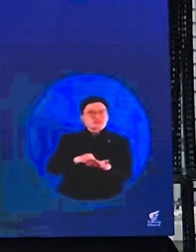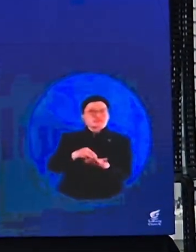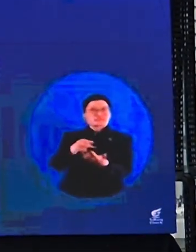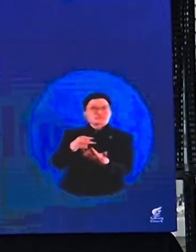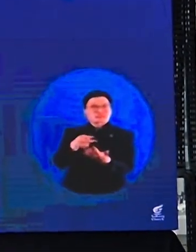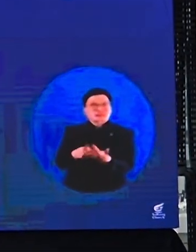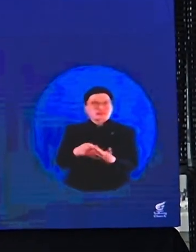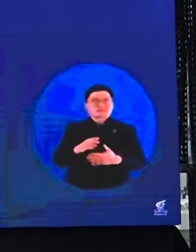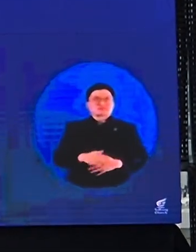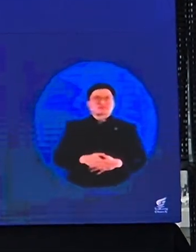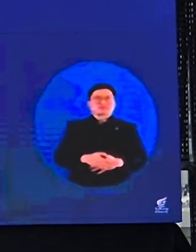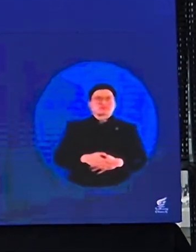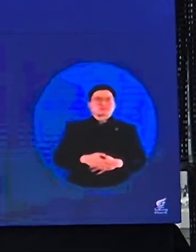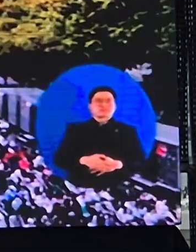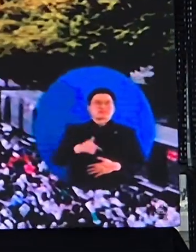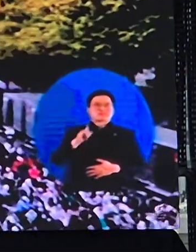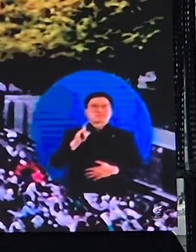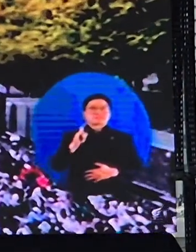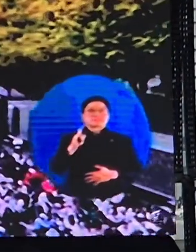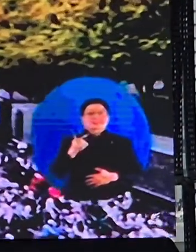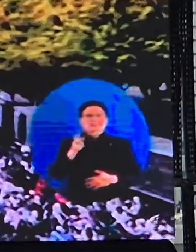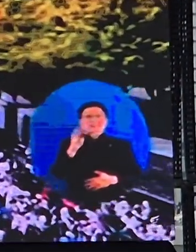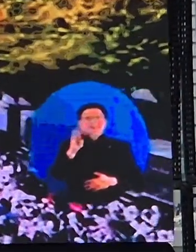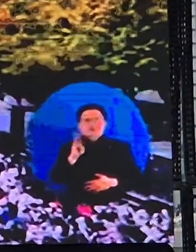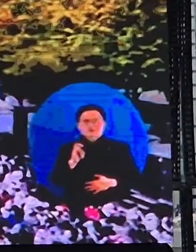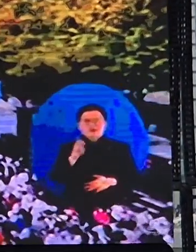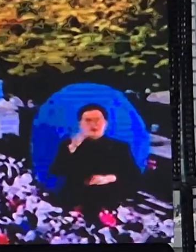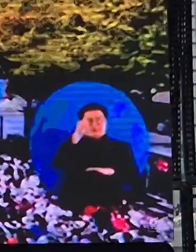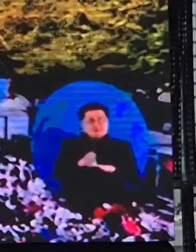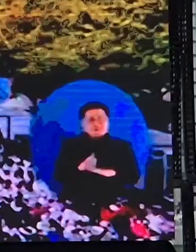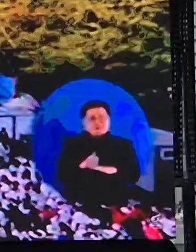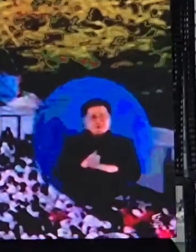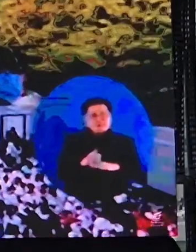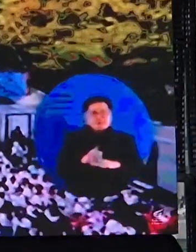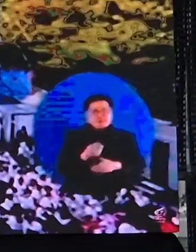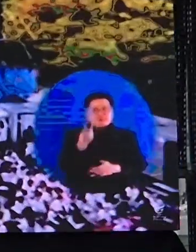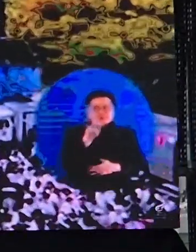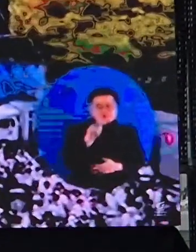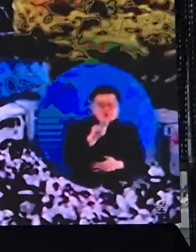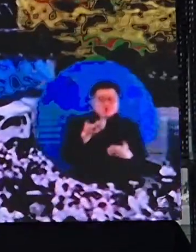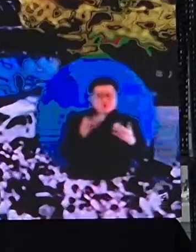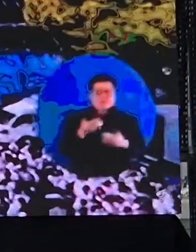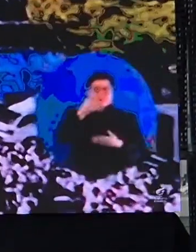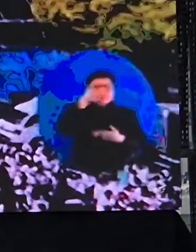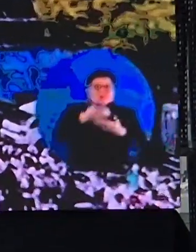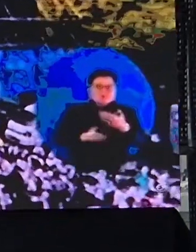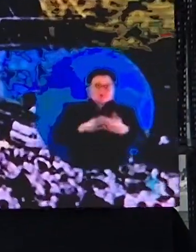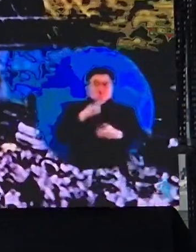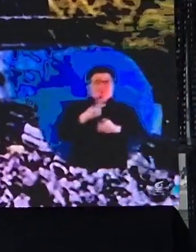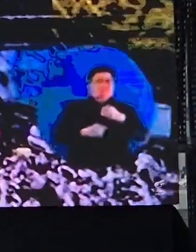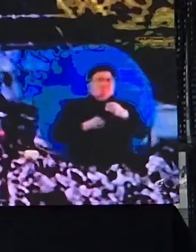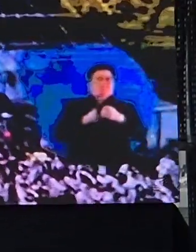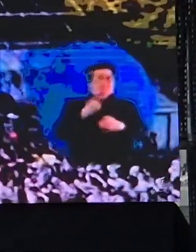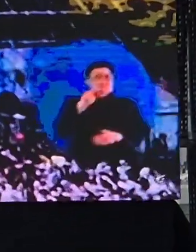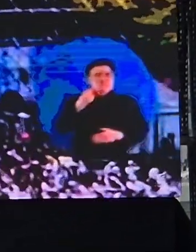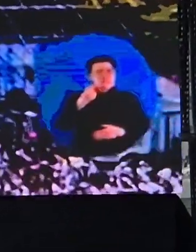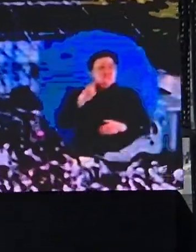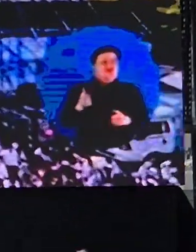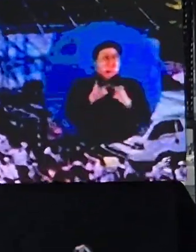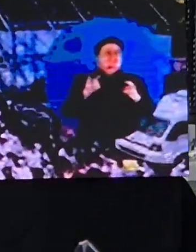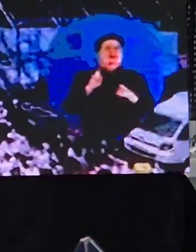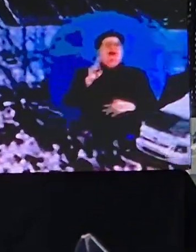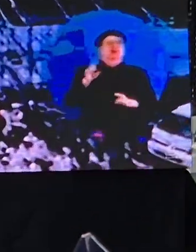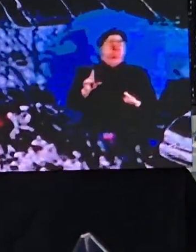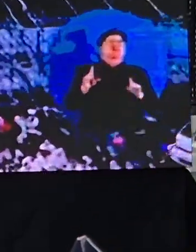쓰러졌습니다. 간암 말기 진단을 받았어요. 남은 시간은 1년도 한 달도 아니고